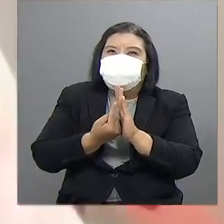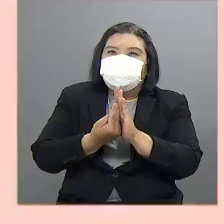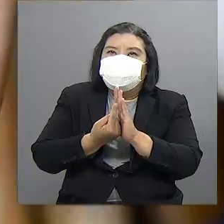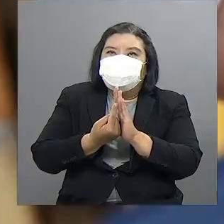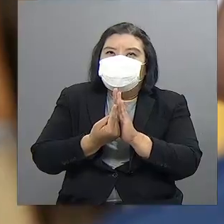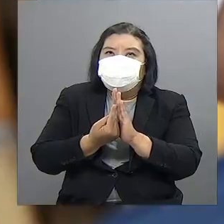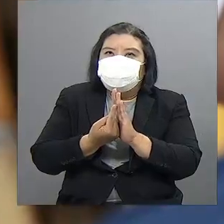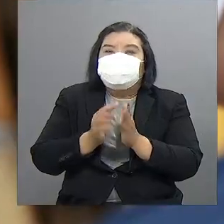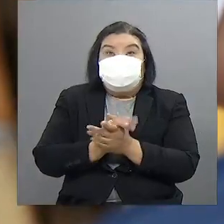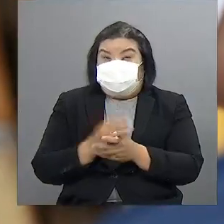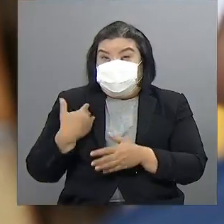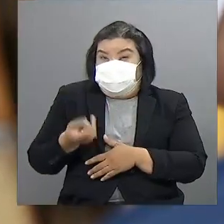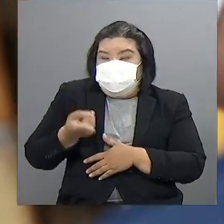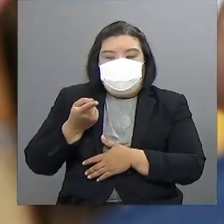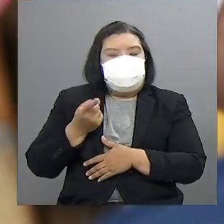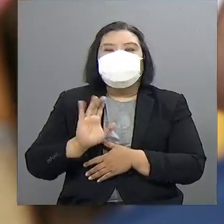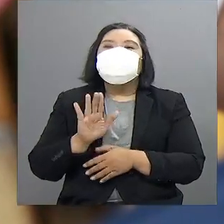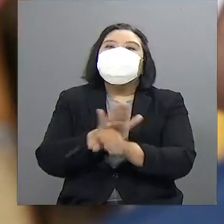เนี่ย